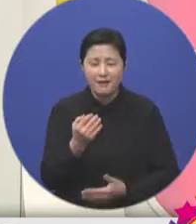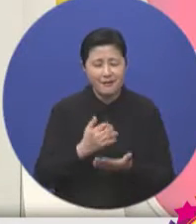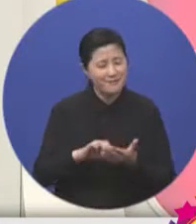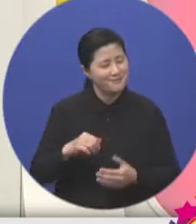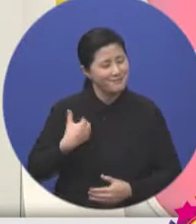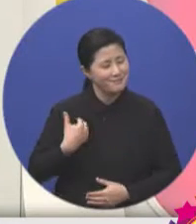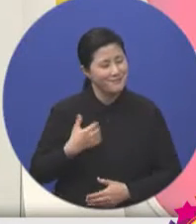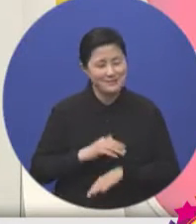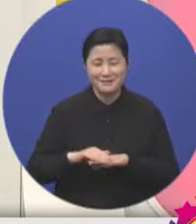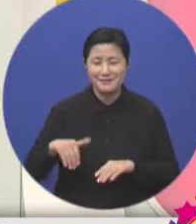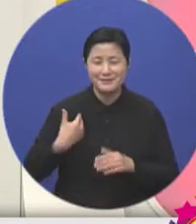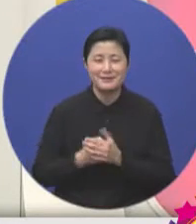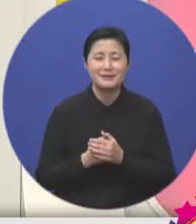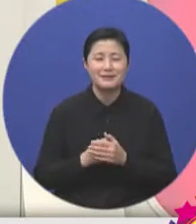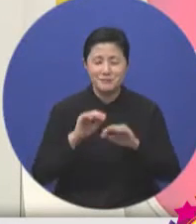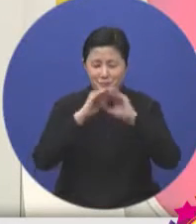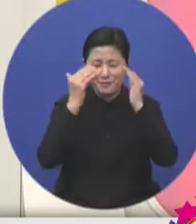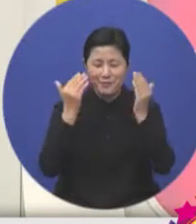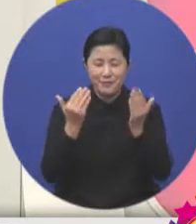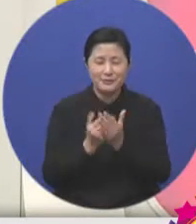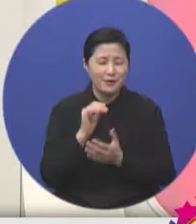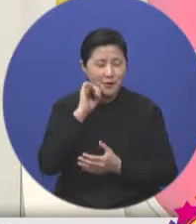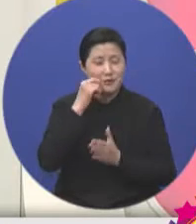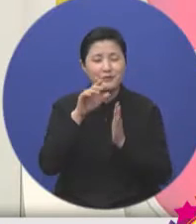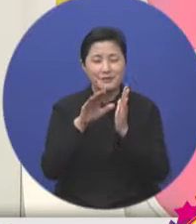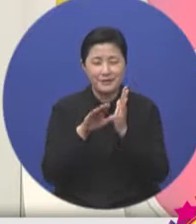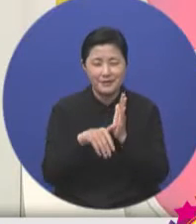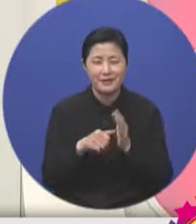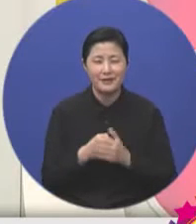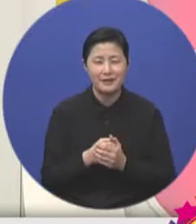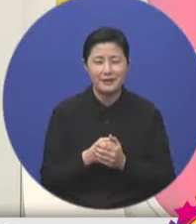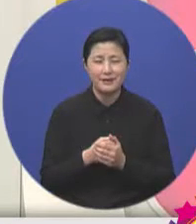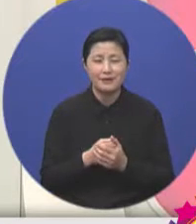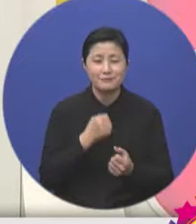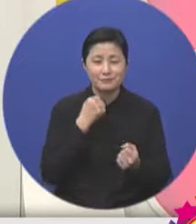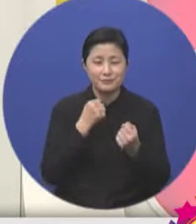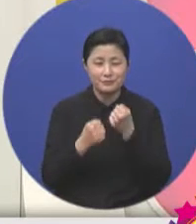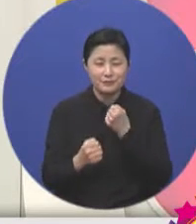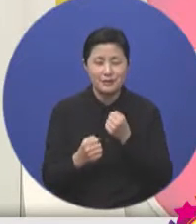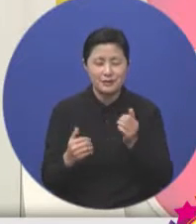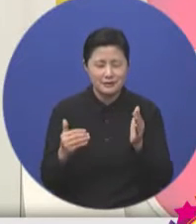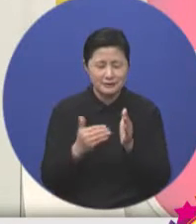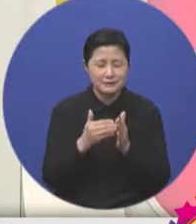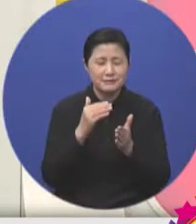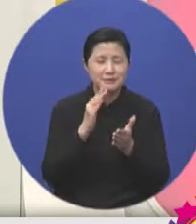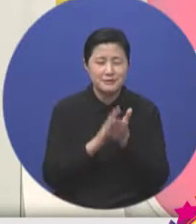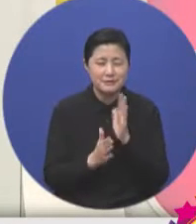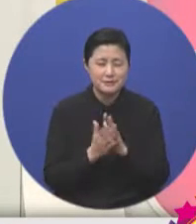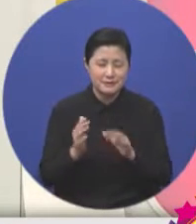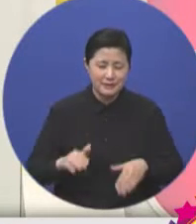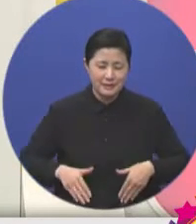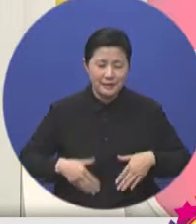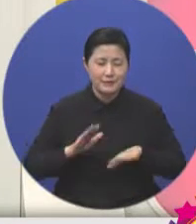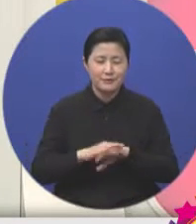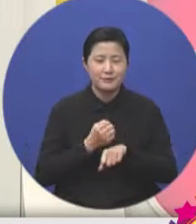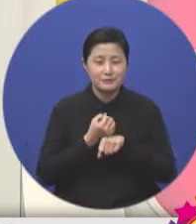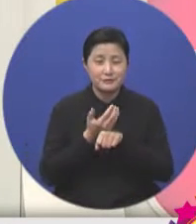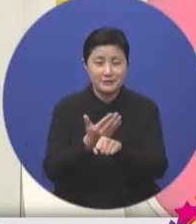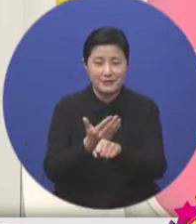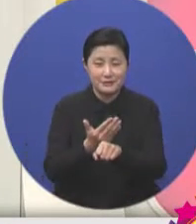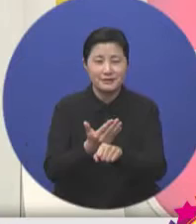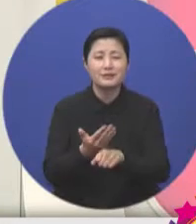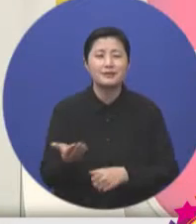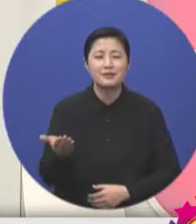안 되는데요? 요즘 정말 전체적으로요 어려운 시기잖아요. 네. 그래도 이렇게 끊이지 않고 따뜻한 손길을 진짜. 이어지는